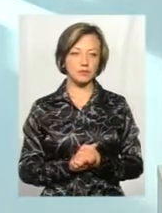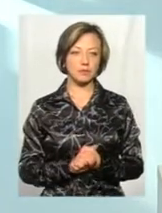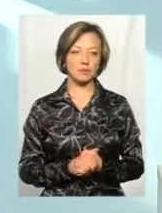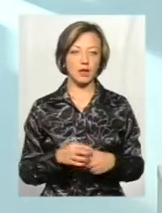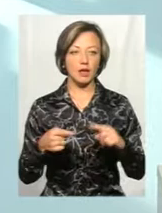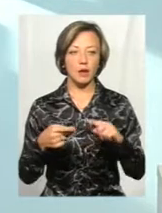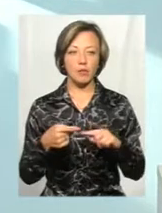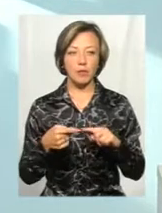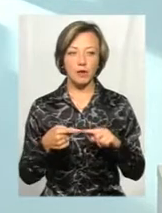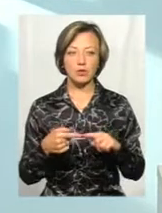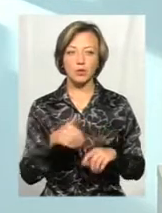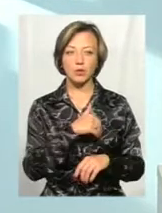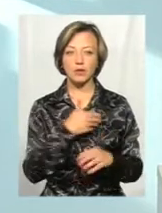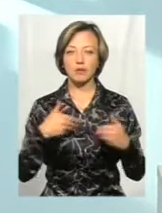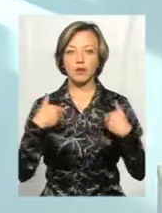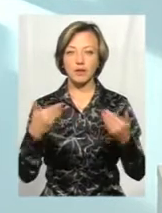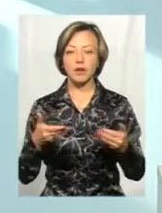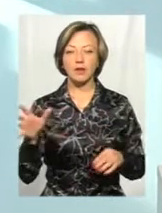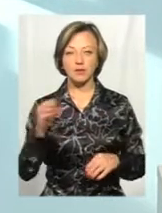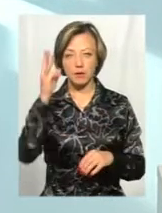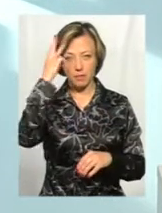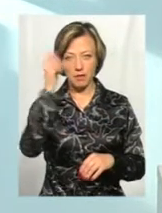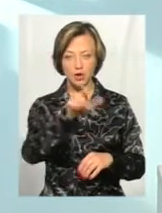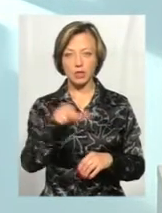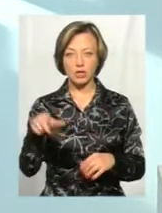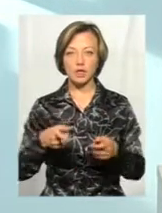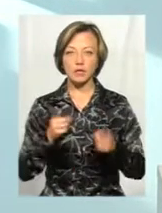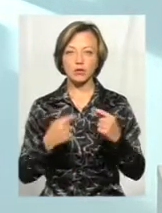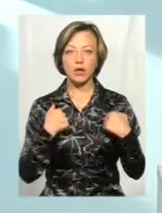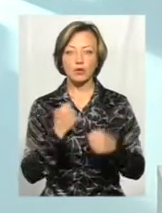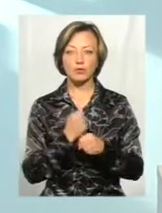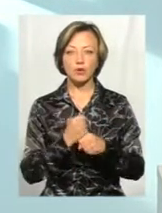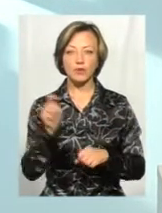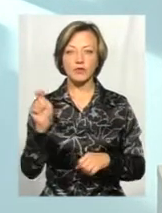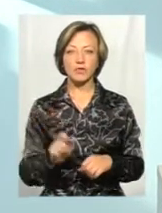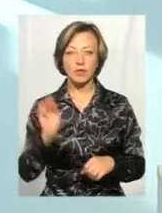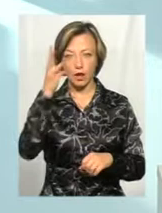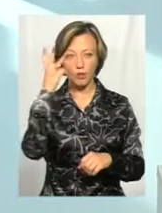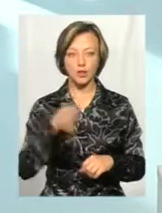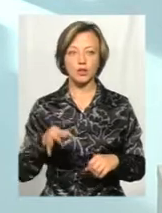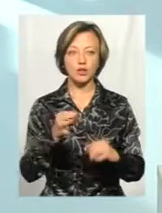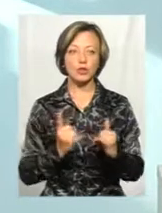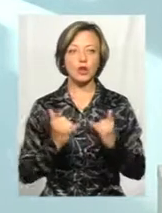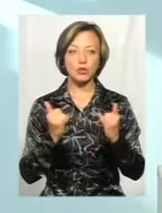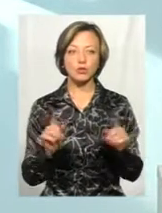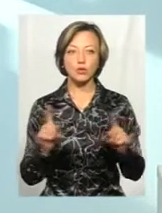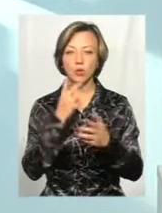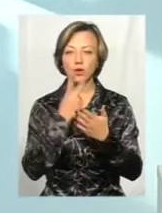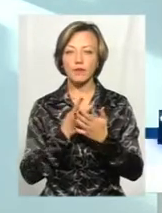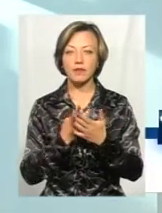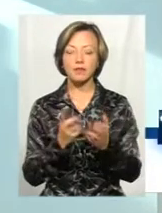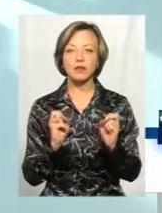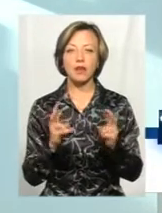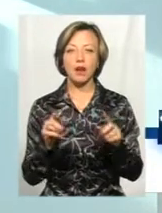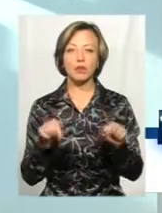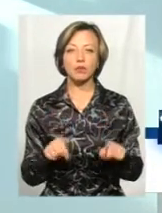би привітати всіх хмельничан. Власне, сьогодні я дійсно з робочим візитом тут на Хмельниччині для того, щоб подивитися, яким